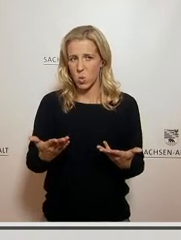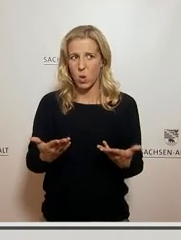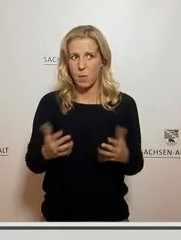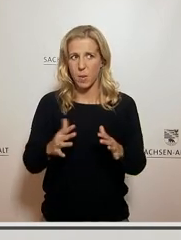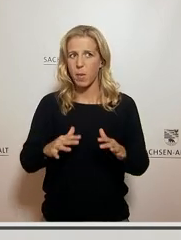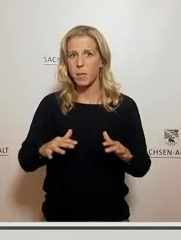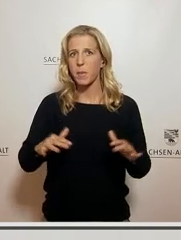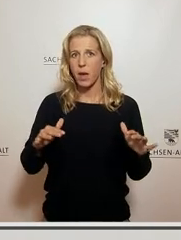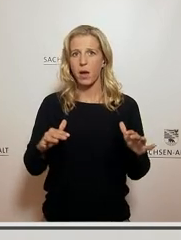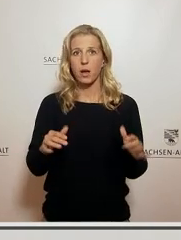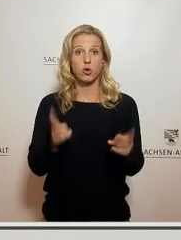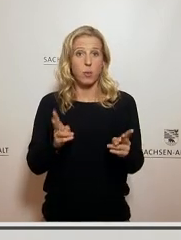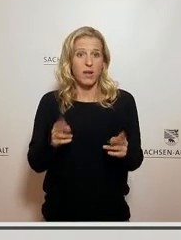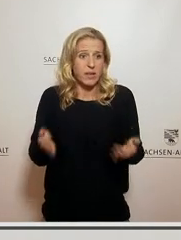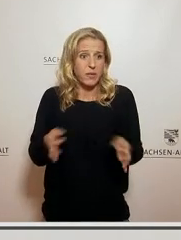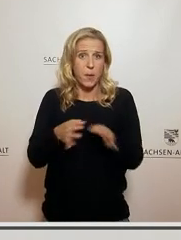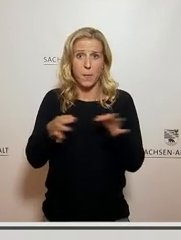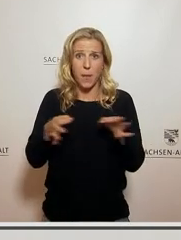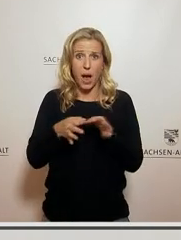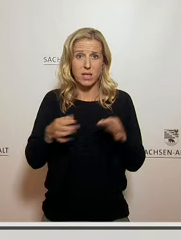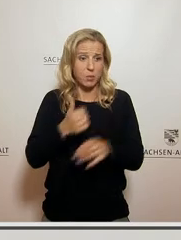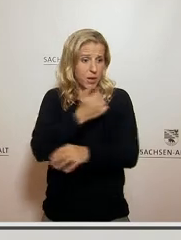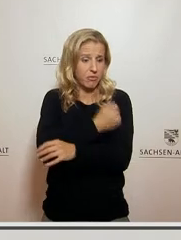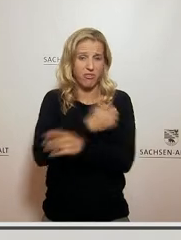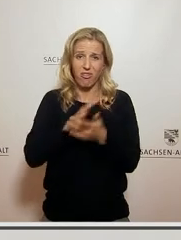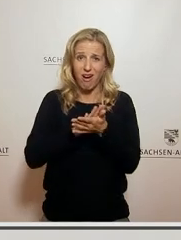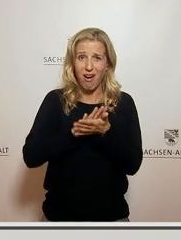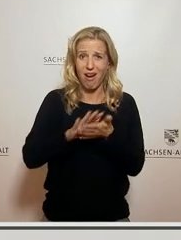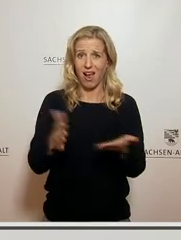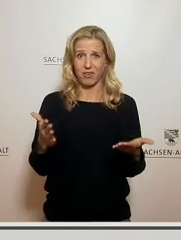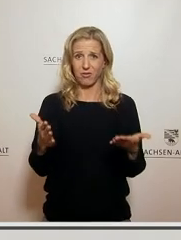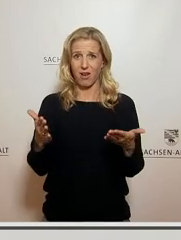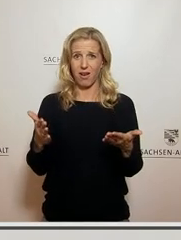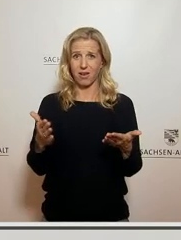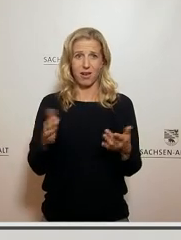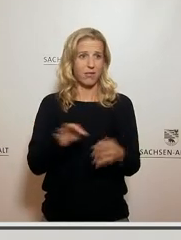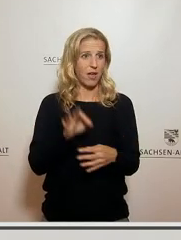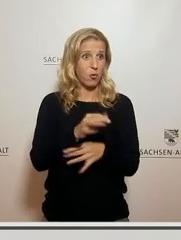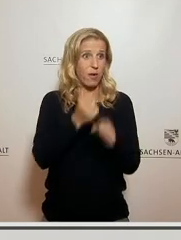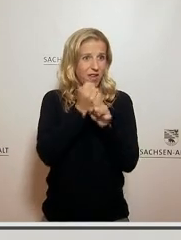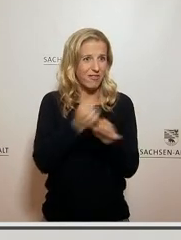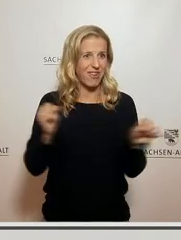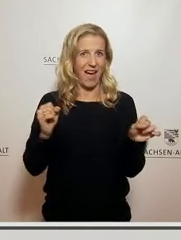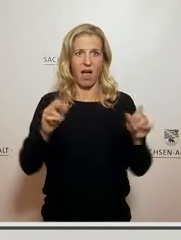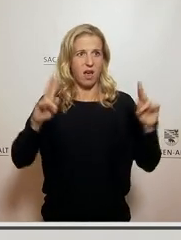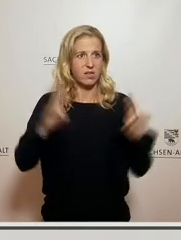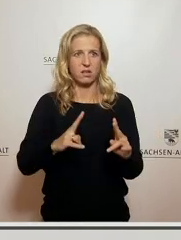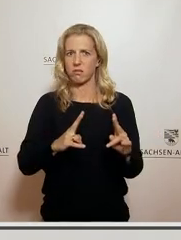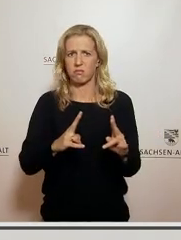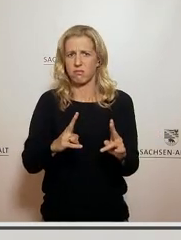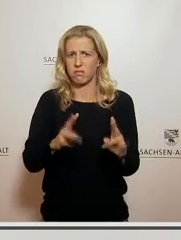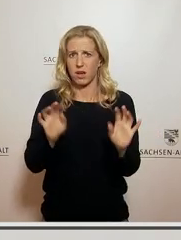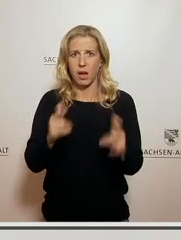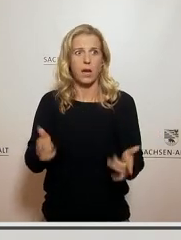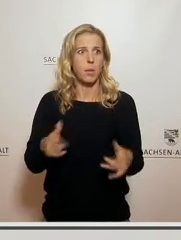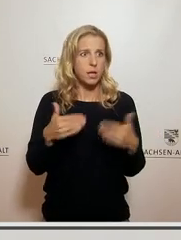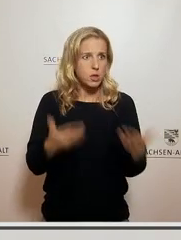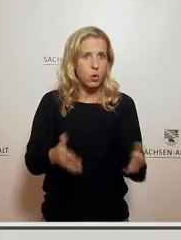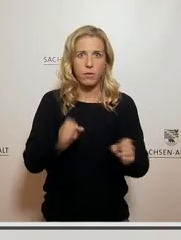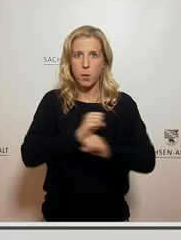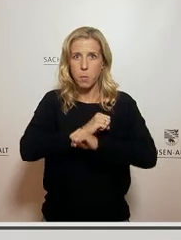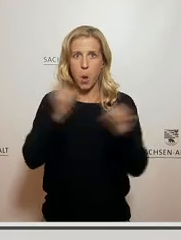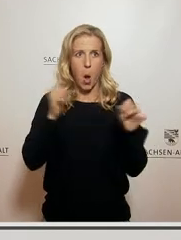ganz einfache Maßnahme nur ist, die ja kaum in den Freiheit des Einzelnen eingrifft, das schon so zu einer Eskalation führen